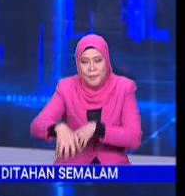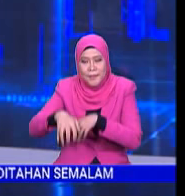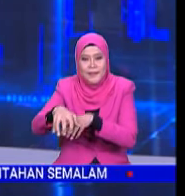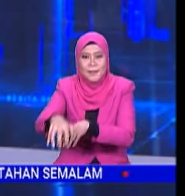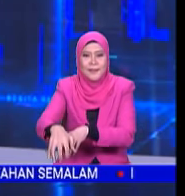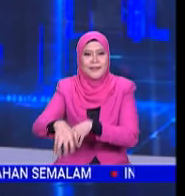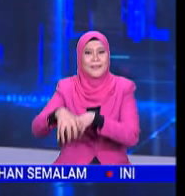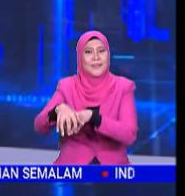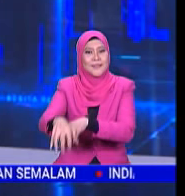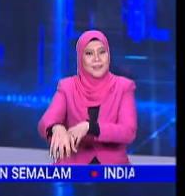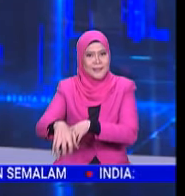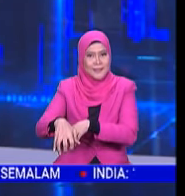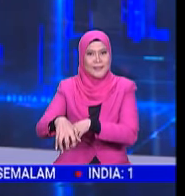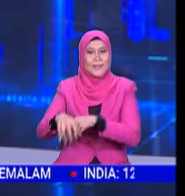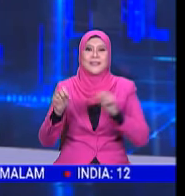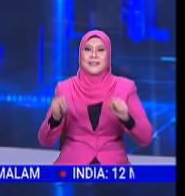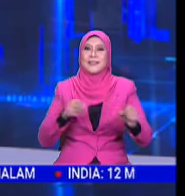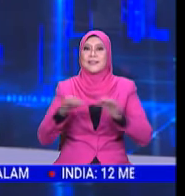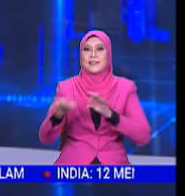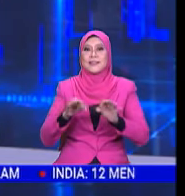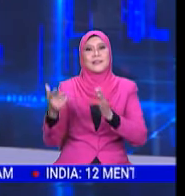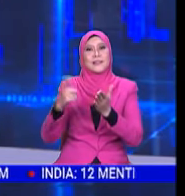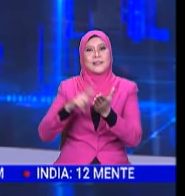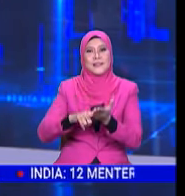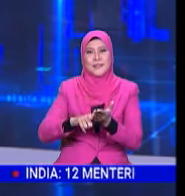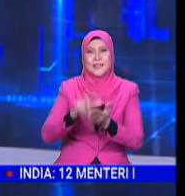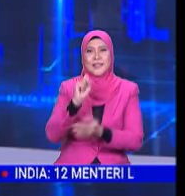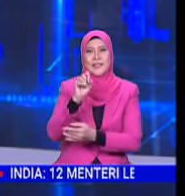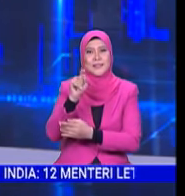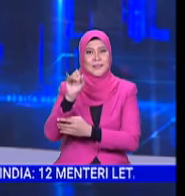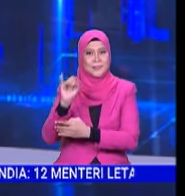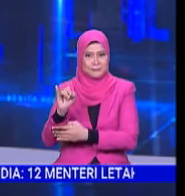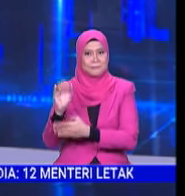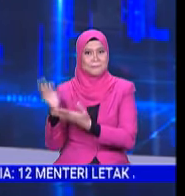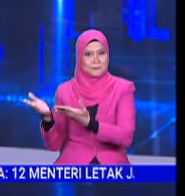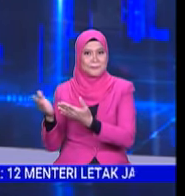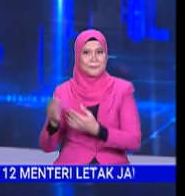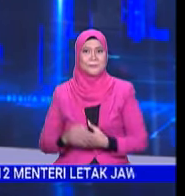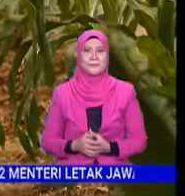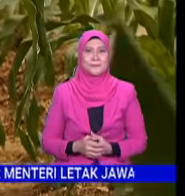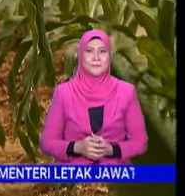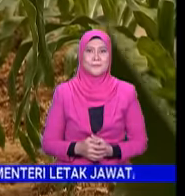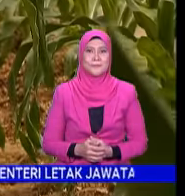urban farming. Kupasannya bersama wartawan Siti Nurul Husna Bukhari.